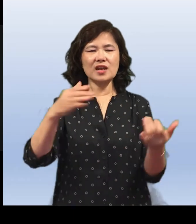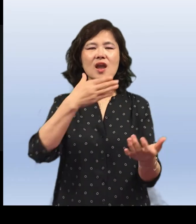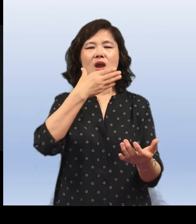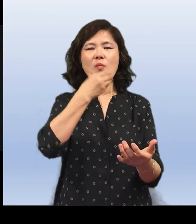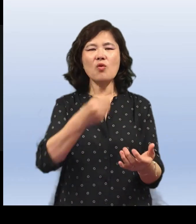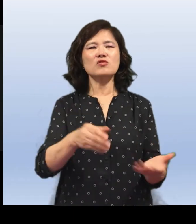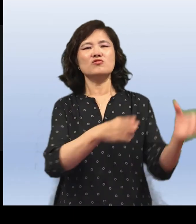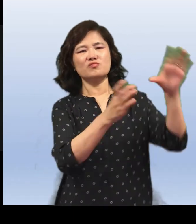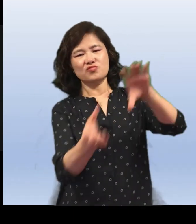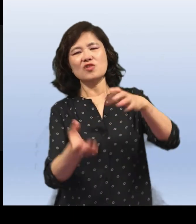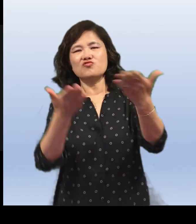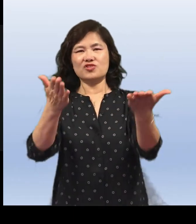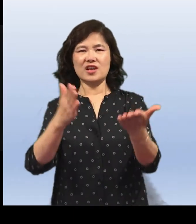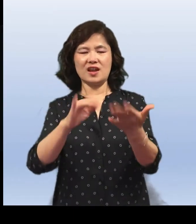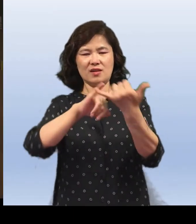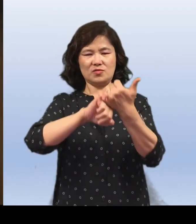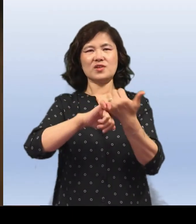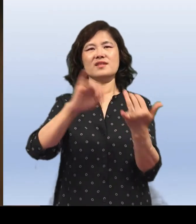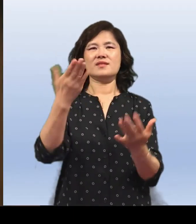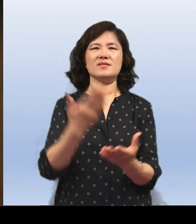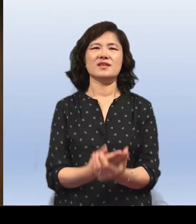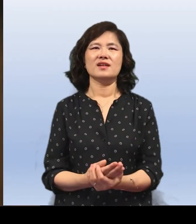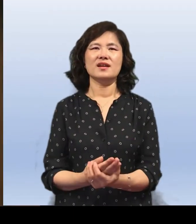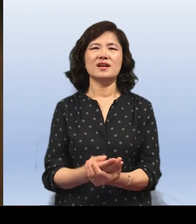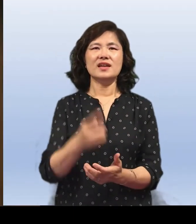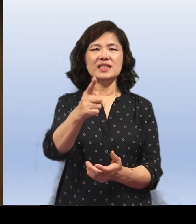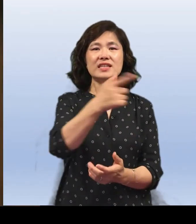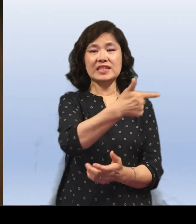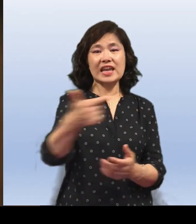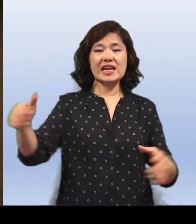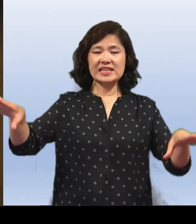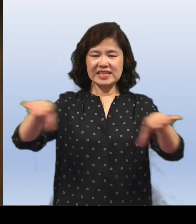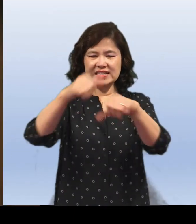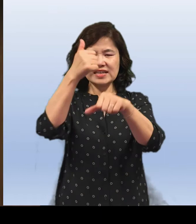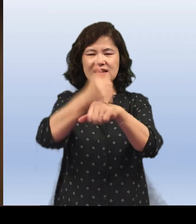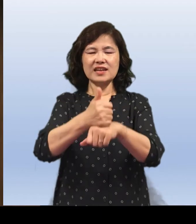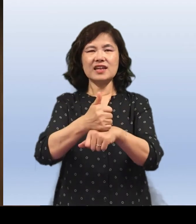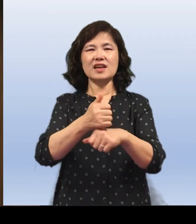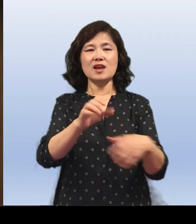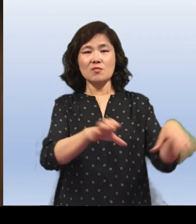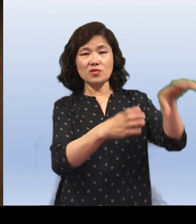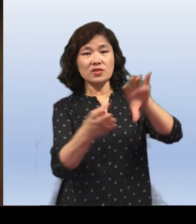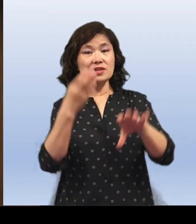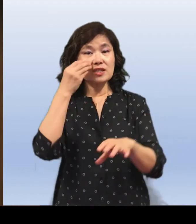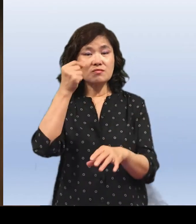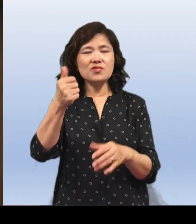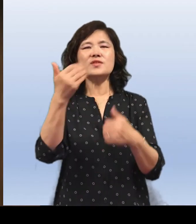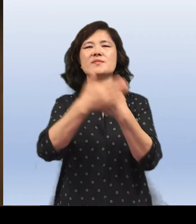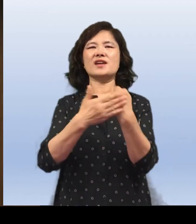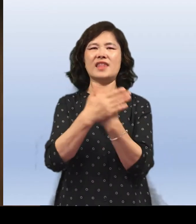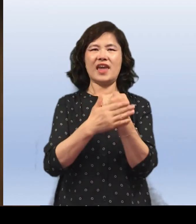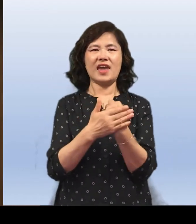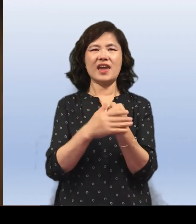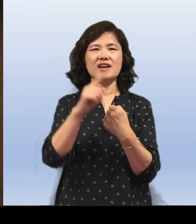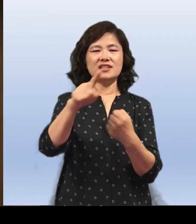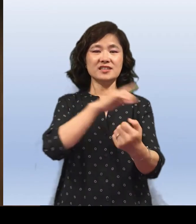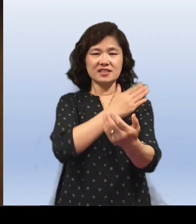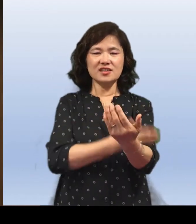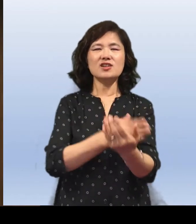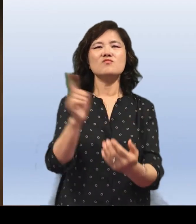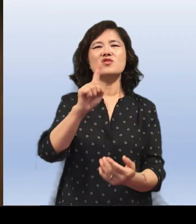주리라. 아멘. 여러분, 이 대제사장에게 부으셨던 이 기름 부심의 은혜, 그